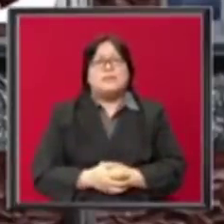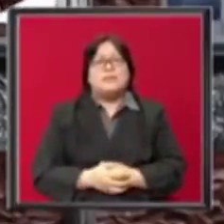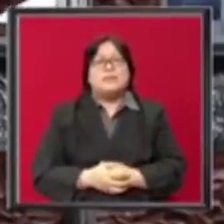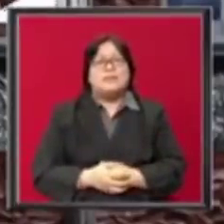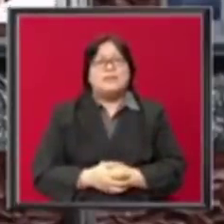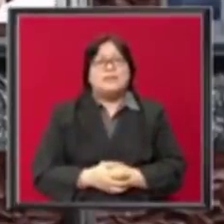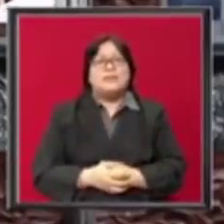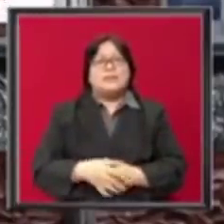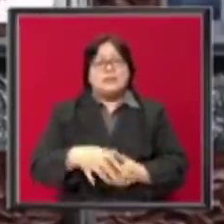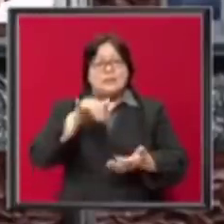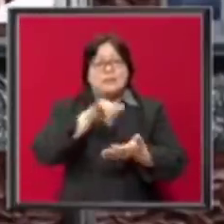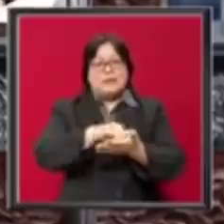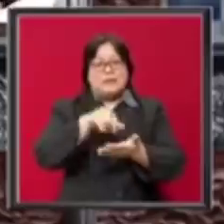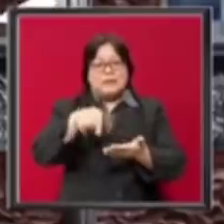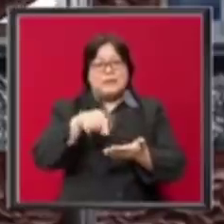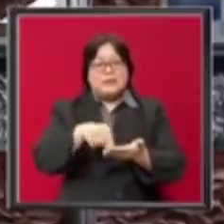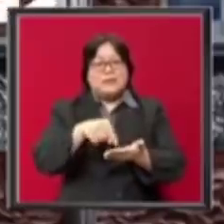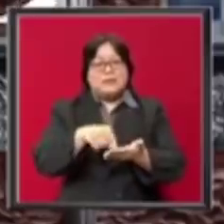Ini daripada